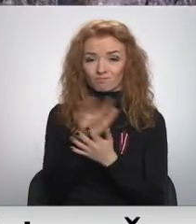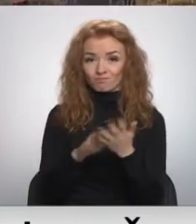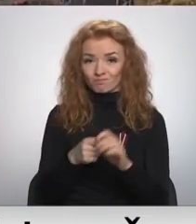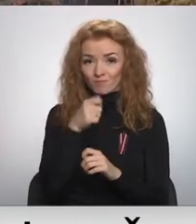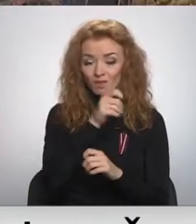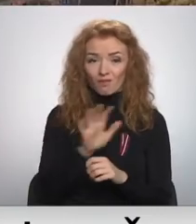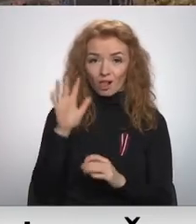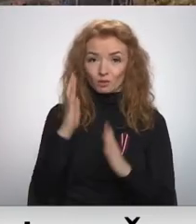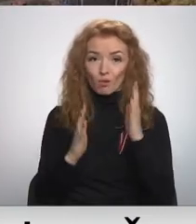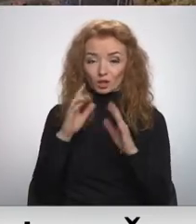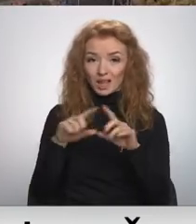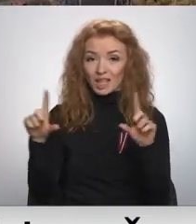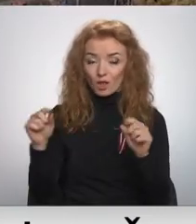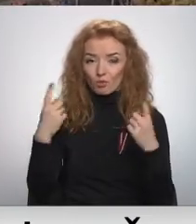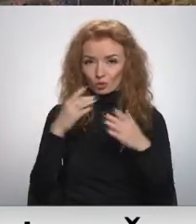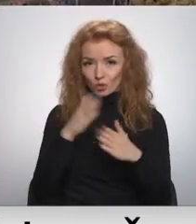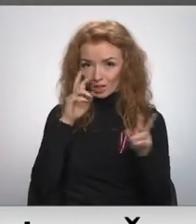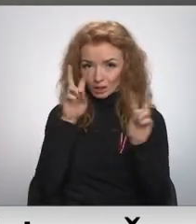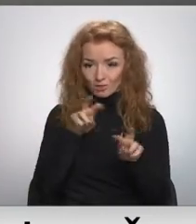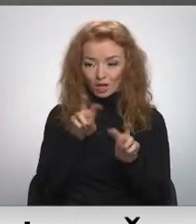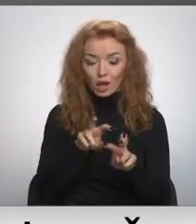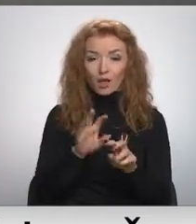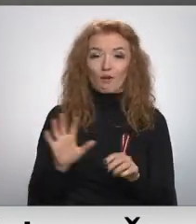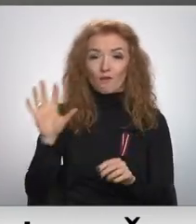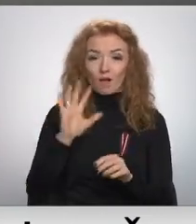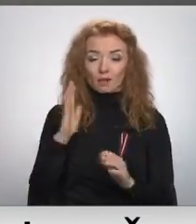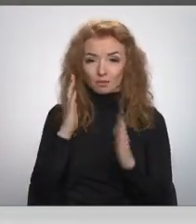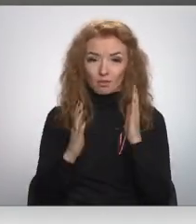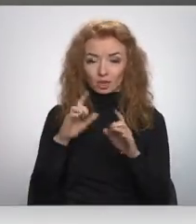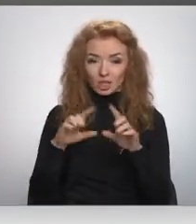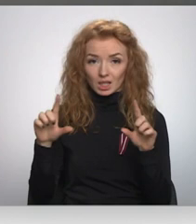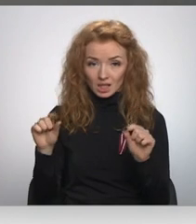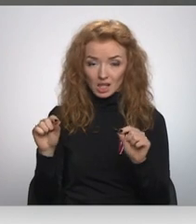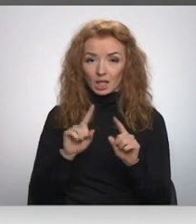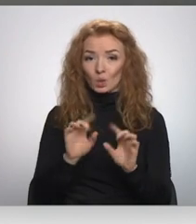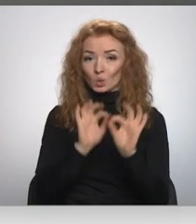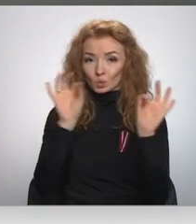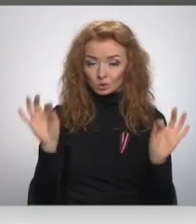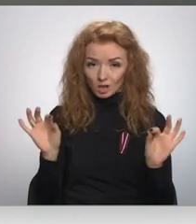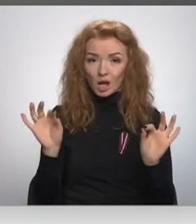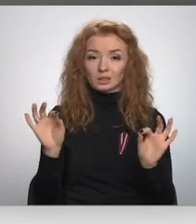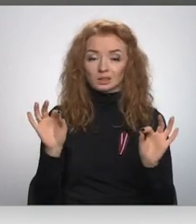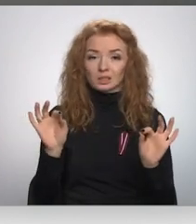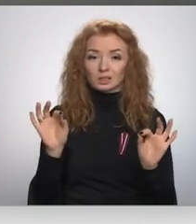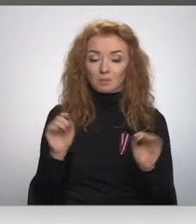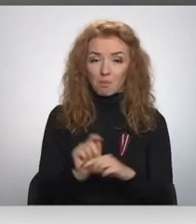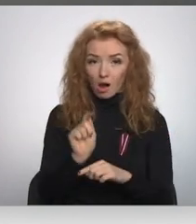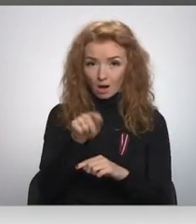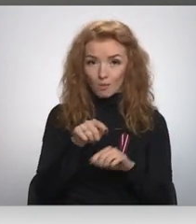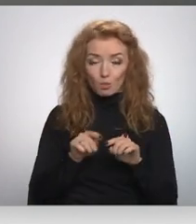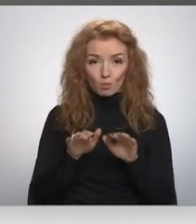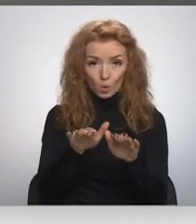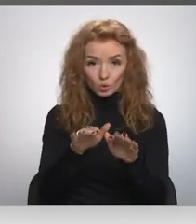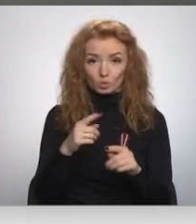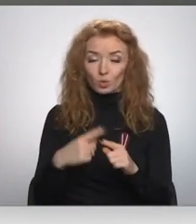meža dienestā un šobrīd notiek izmeklēšana. Valsts meža dienests ir uzsots administratīvo pārkāpumu procesu.